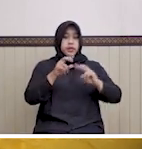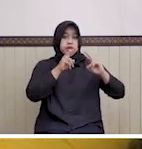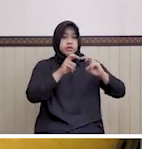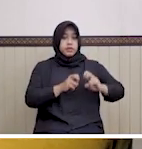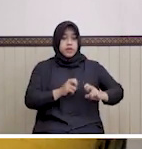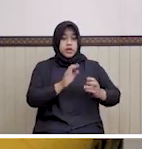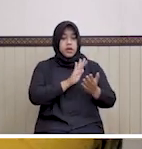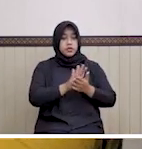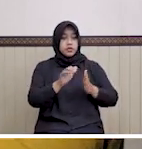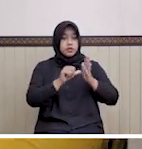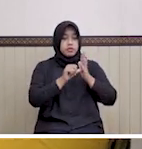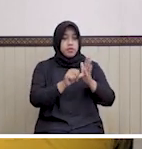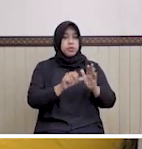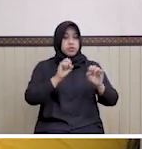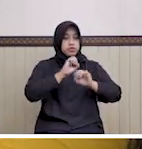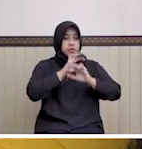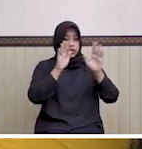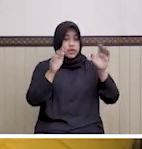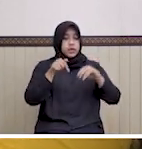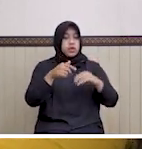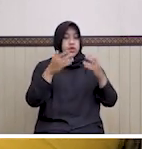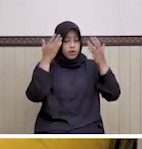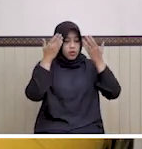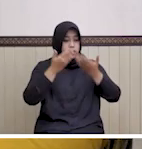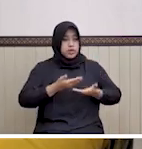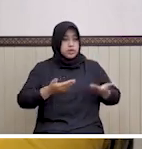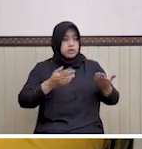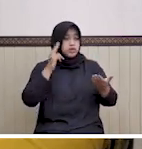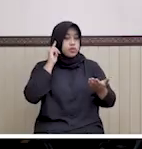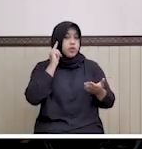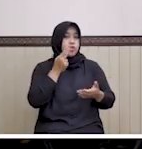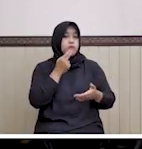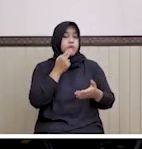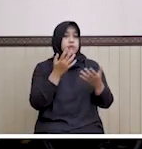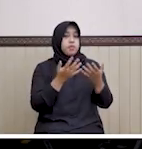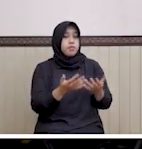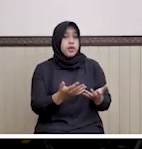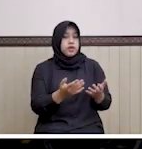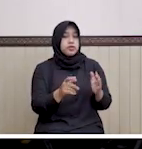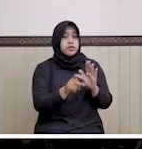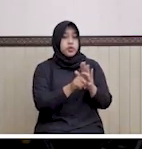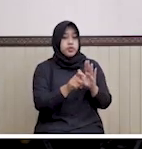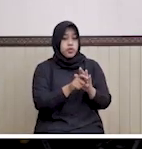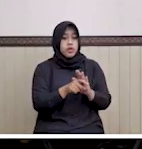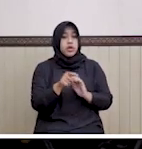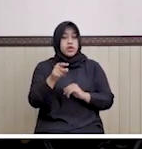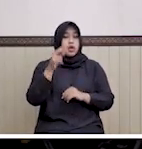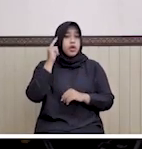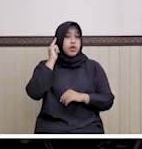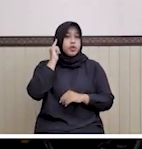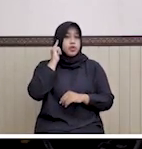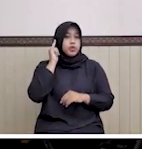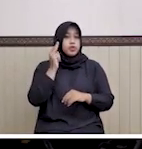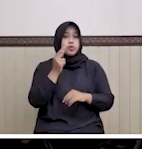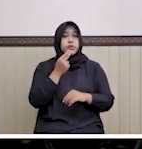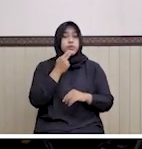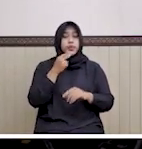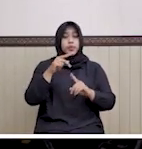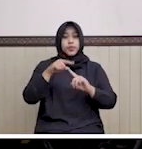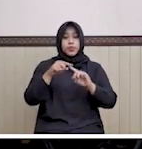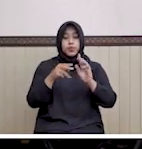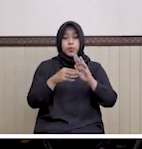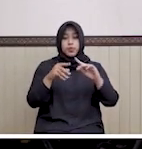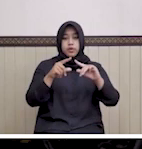akan dibantu menjelaskan disitu ini kondisinya tunarungu berat yaitu misalkan dia tunawicara kayak gitu sehingga